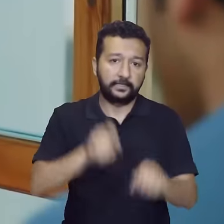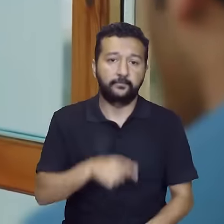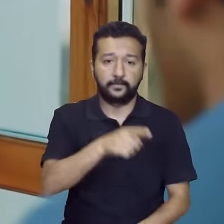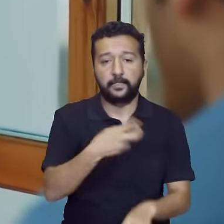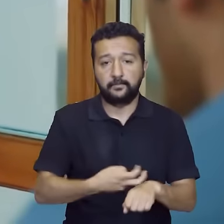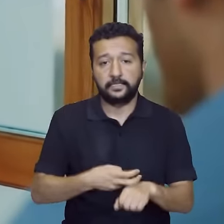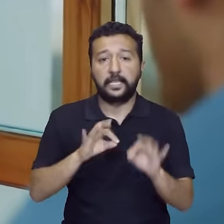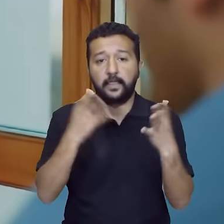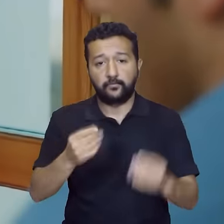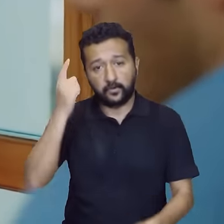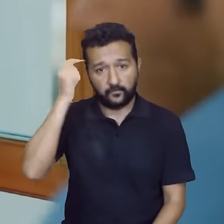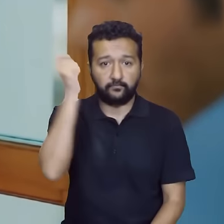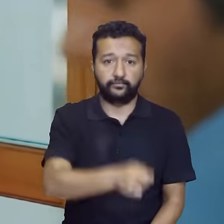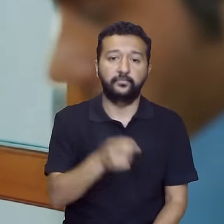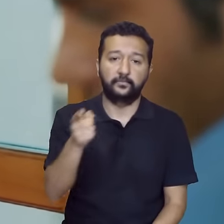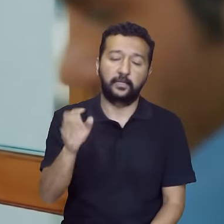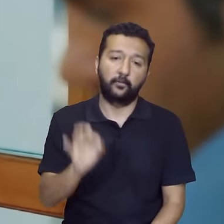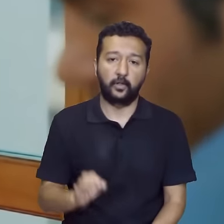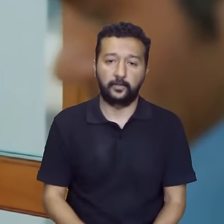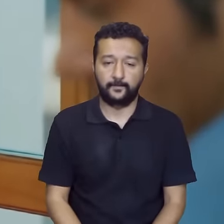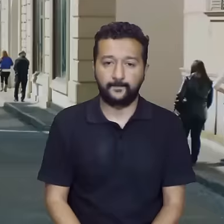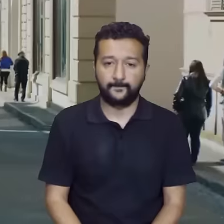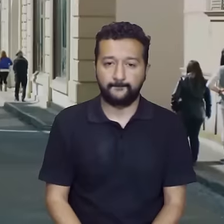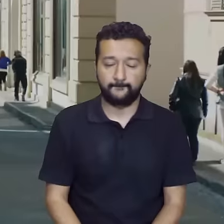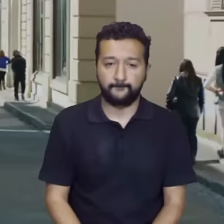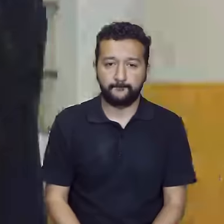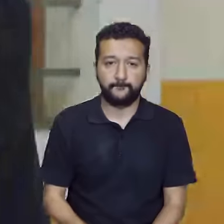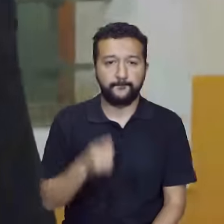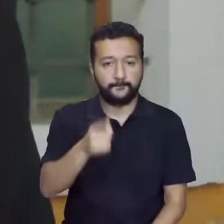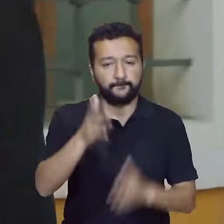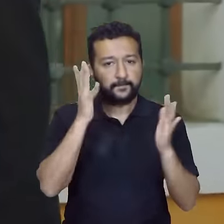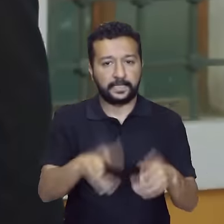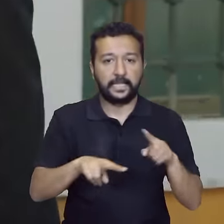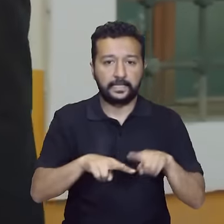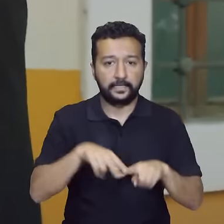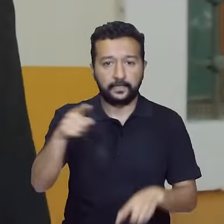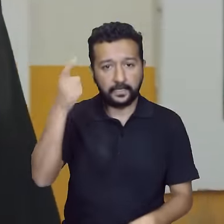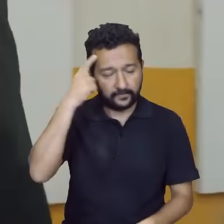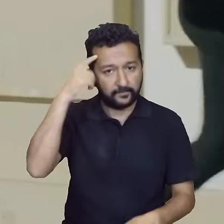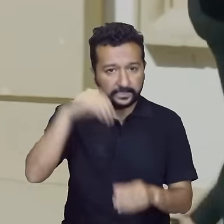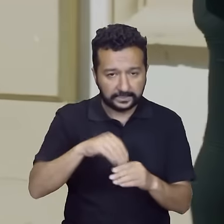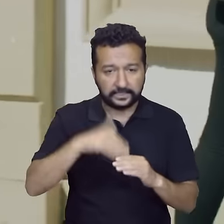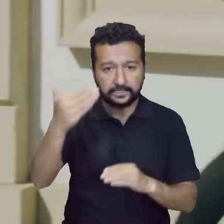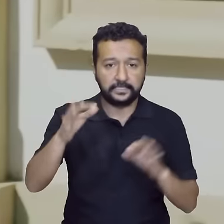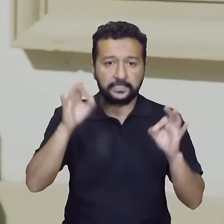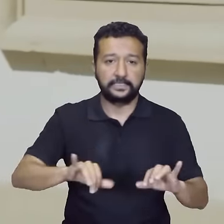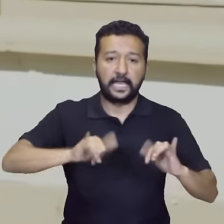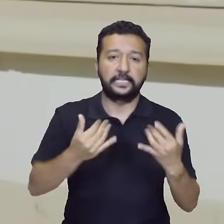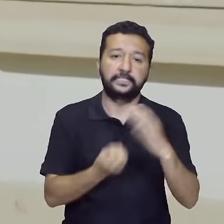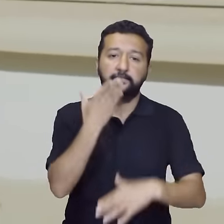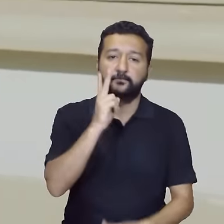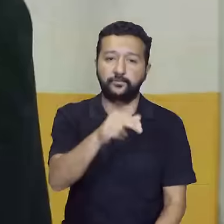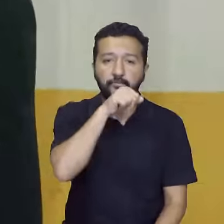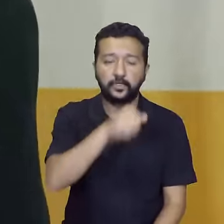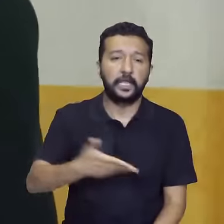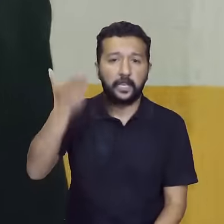şey. Maşallah ne bulursa geçiriveriyor. Mahalle. Ah ulan Adile. Kafamın içi de dışı da haritaya döndü sayende.